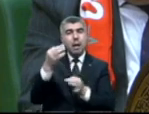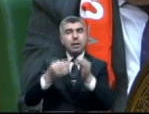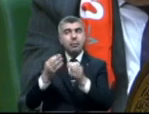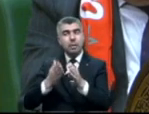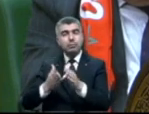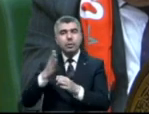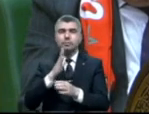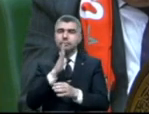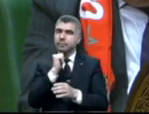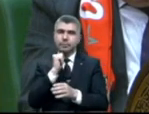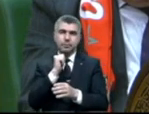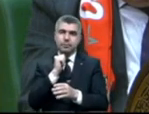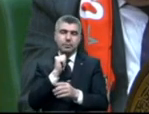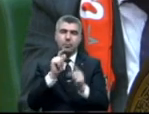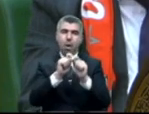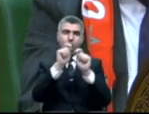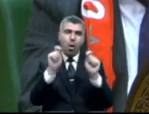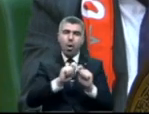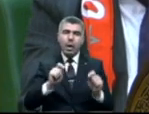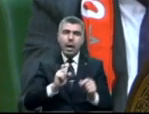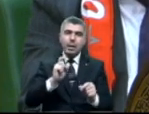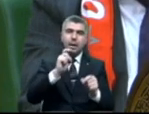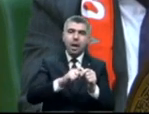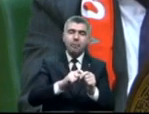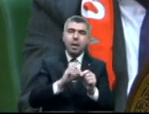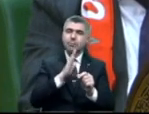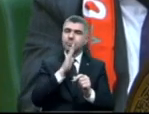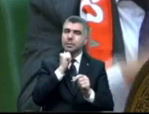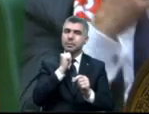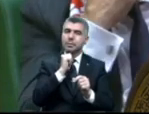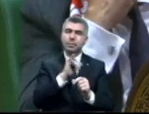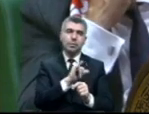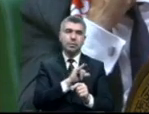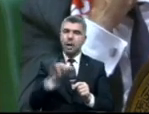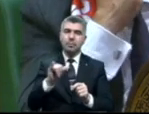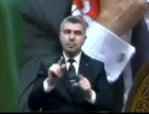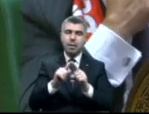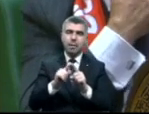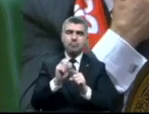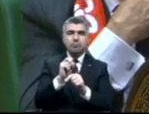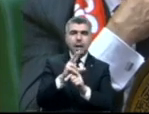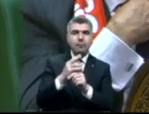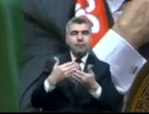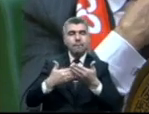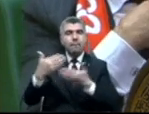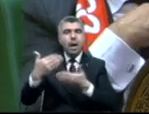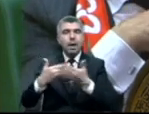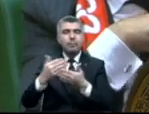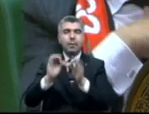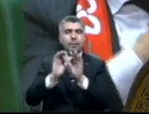رابعا محدودية الحرية النقابية أو انعدامها وعجز العمال المهاجرين عن التفاوض